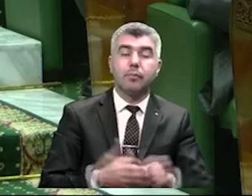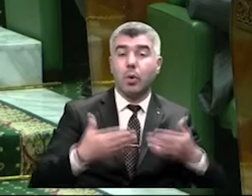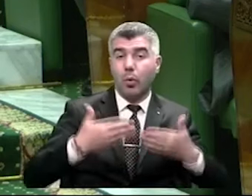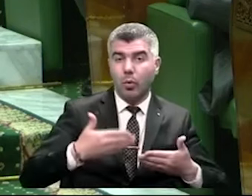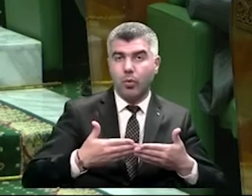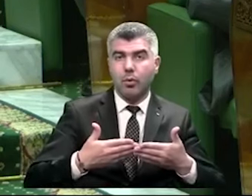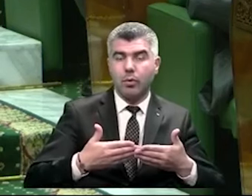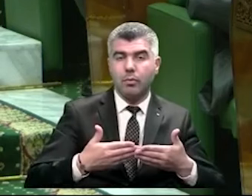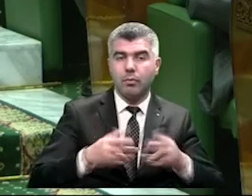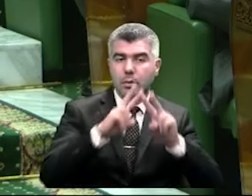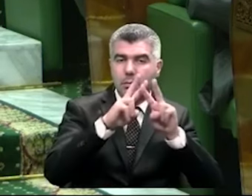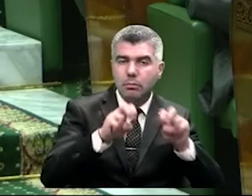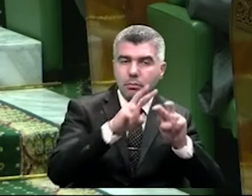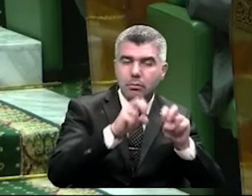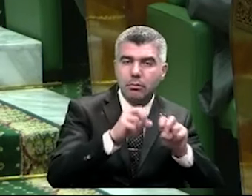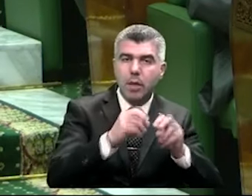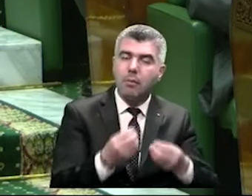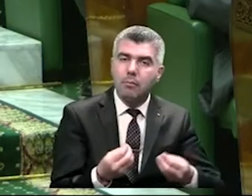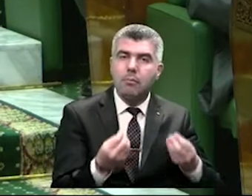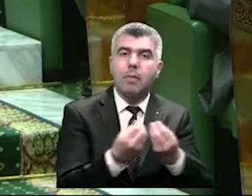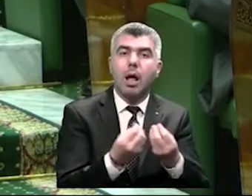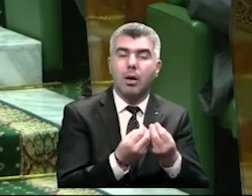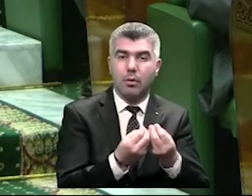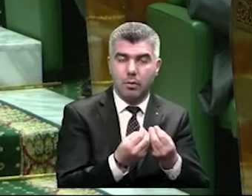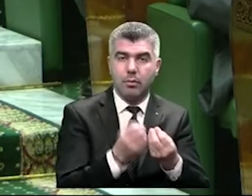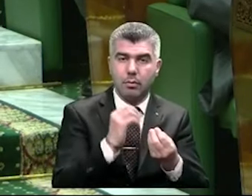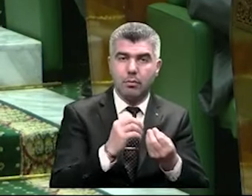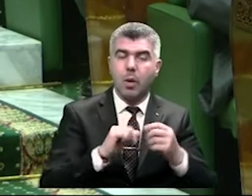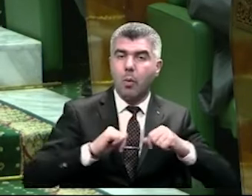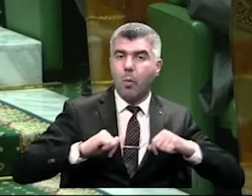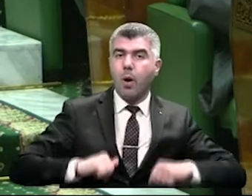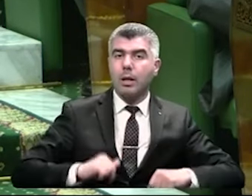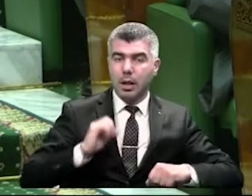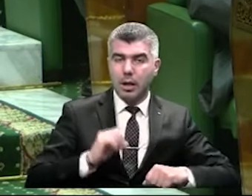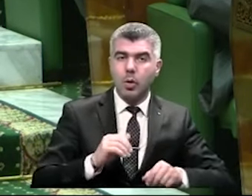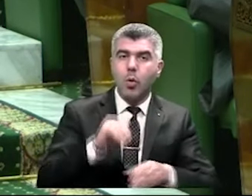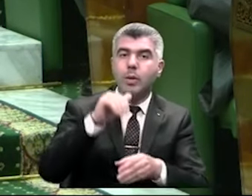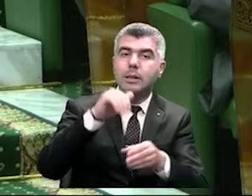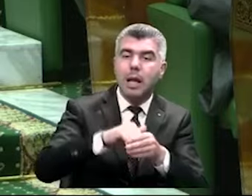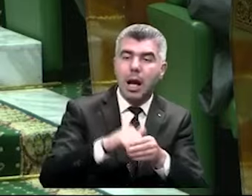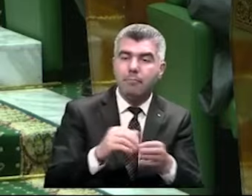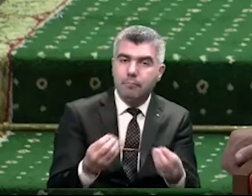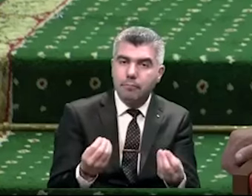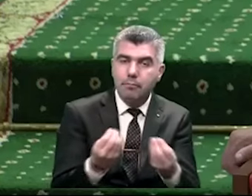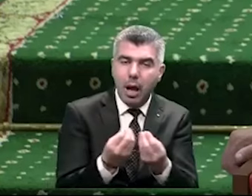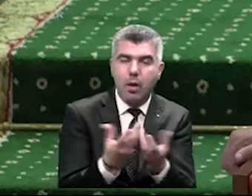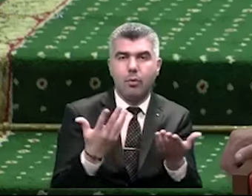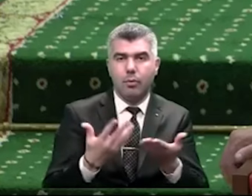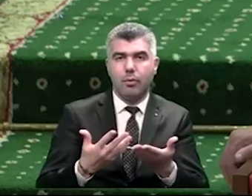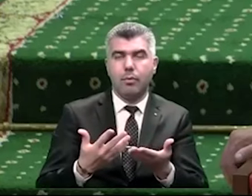فنحن نقوم ب مع السلطات المحليه ومع المنتخبين ومع